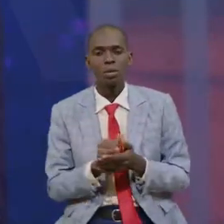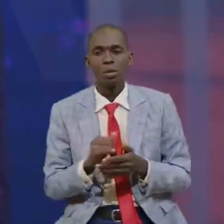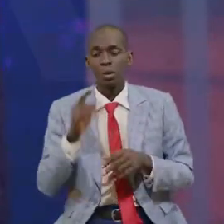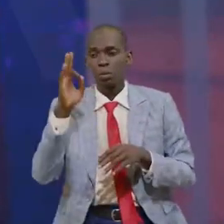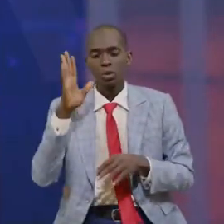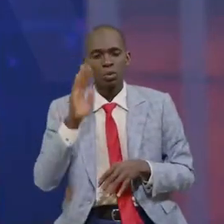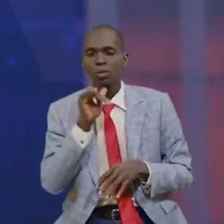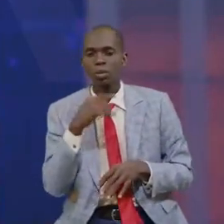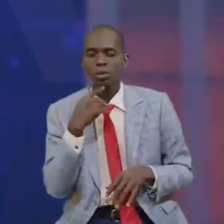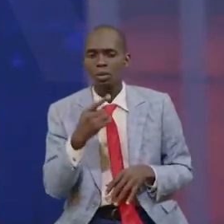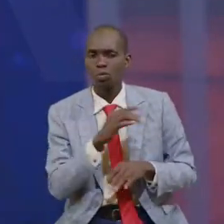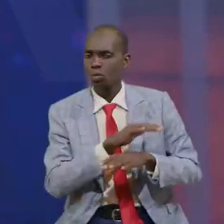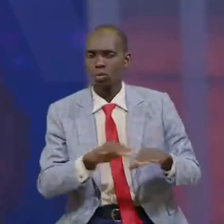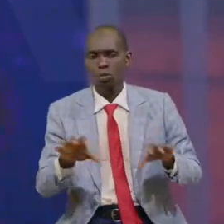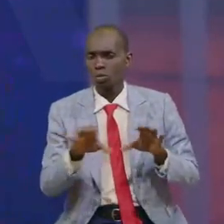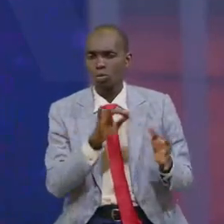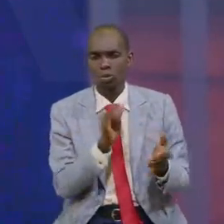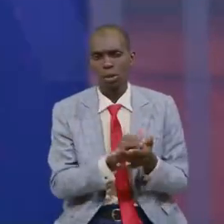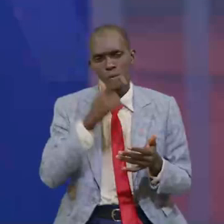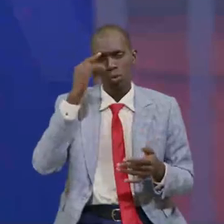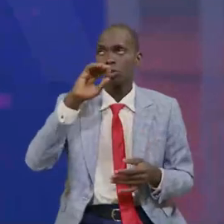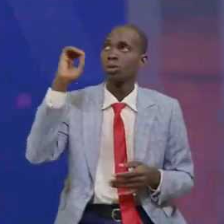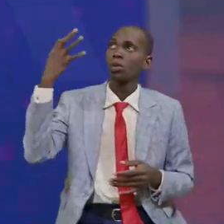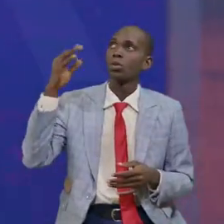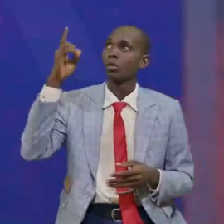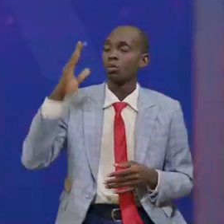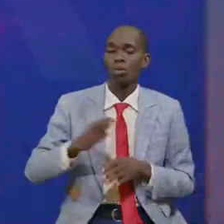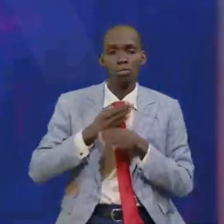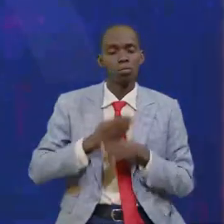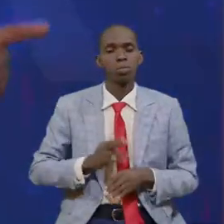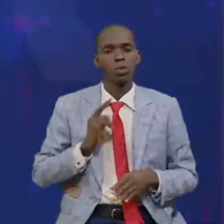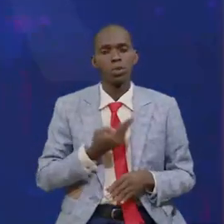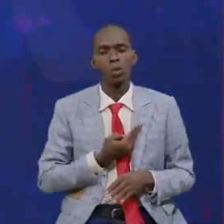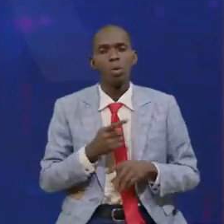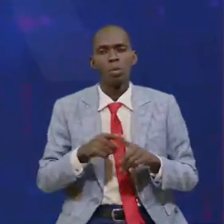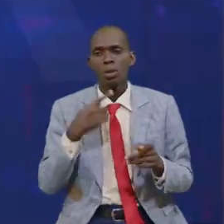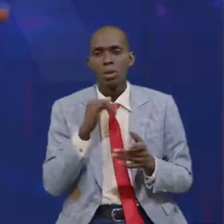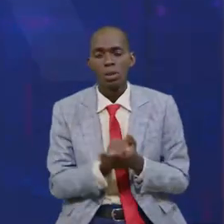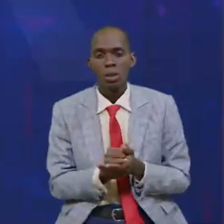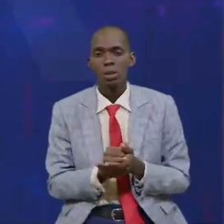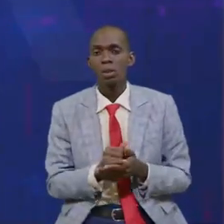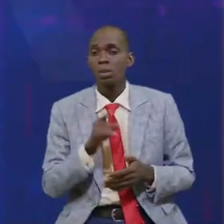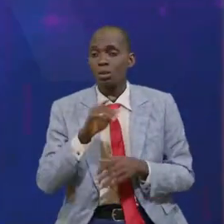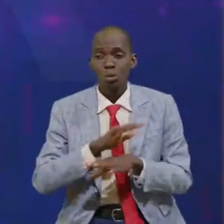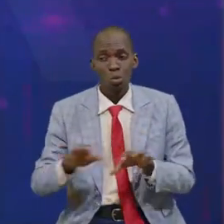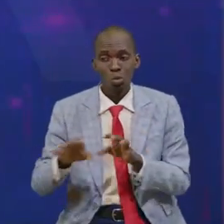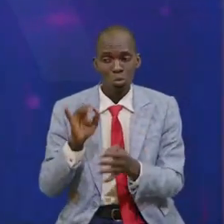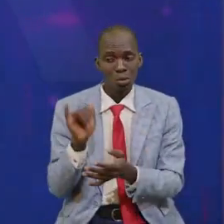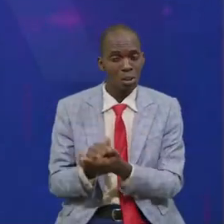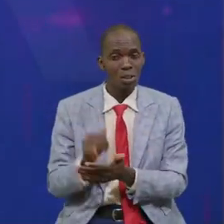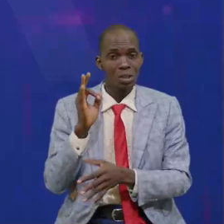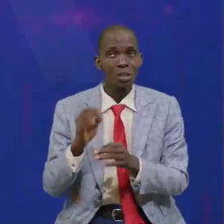que la grâce de Christ l'interdit. Il dit, ah, ne fais pas ça. Si le pasteur entend que tu as fait